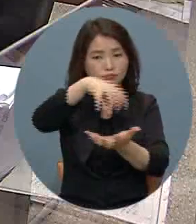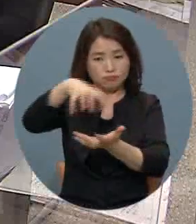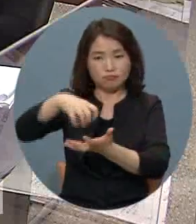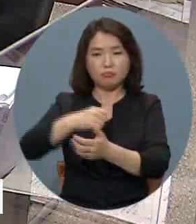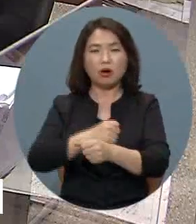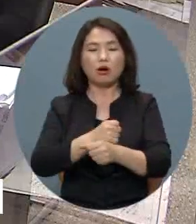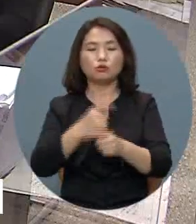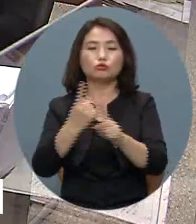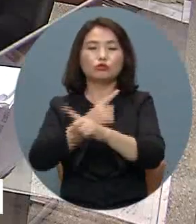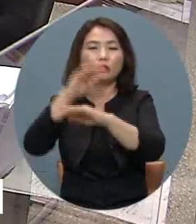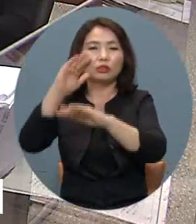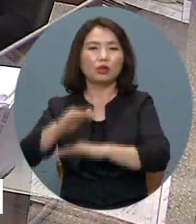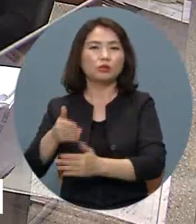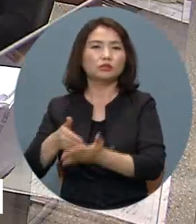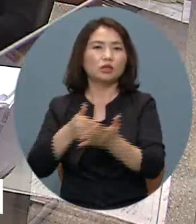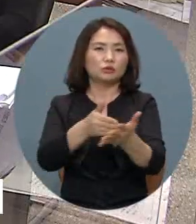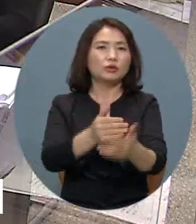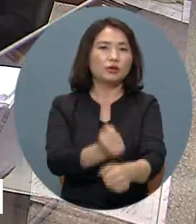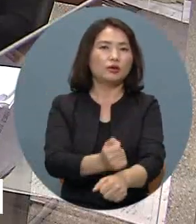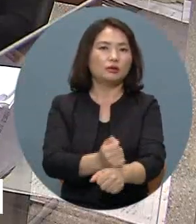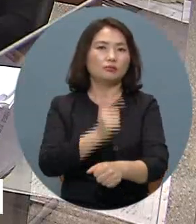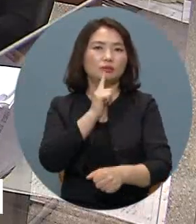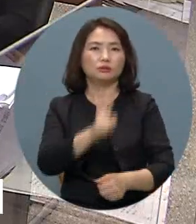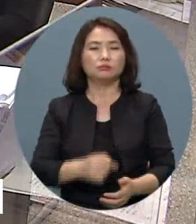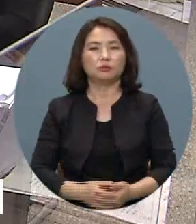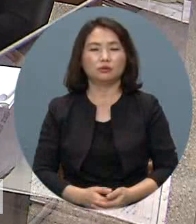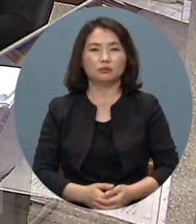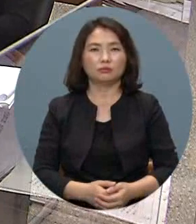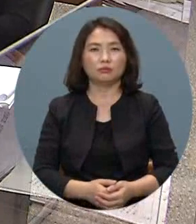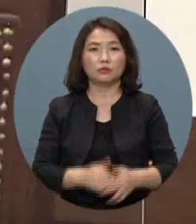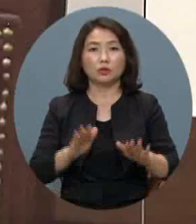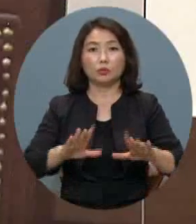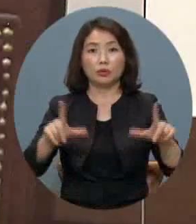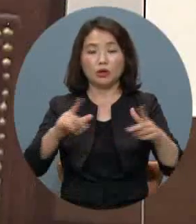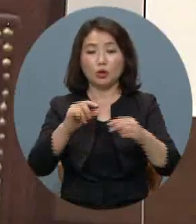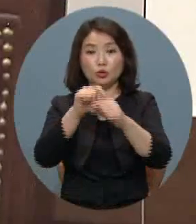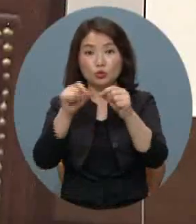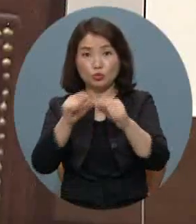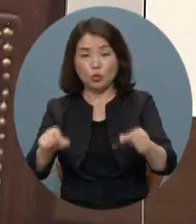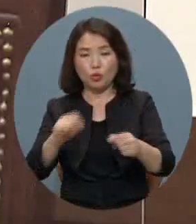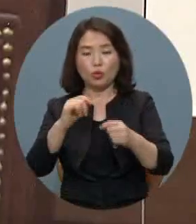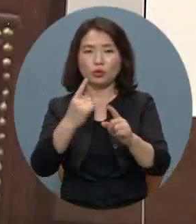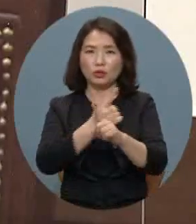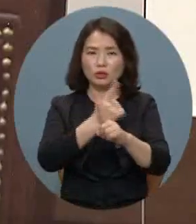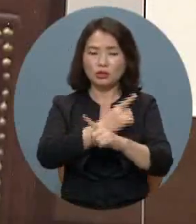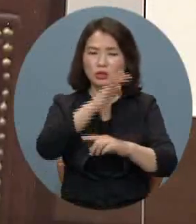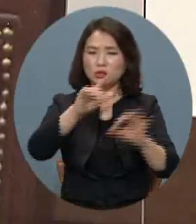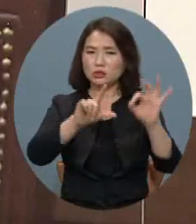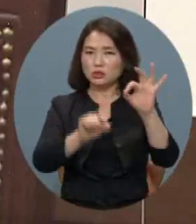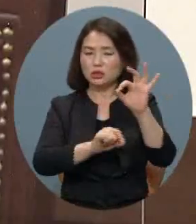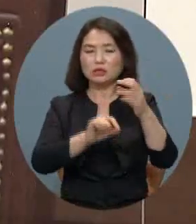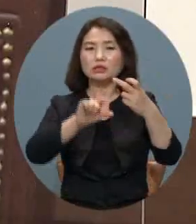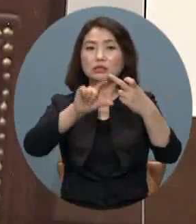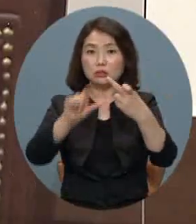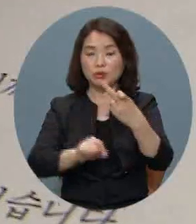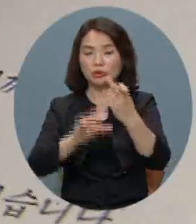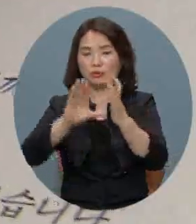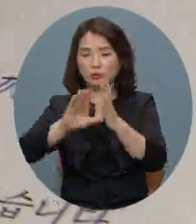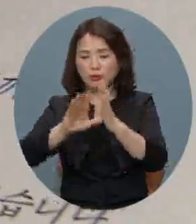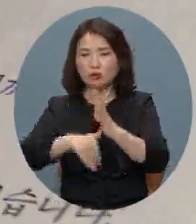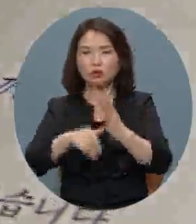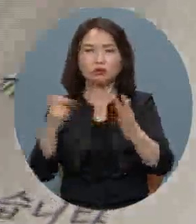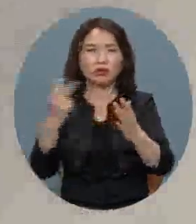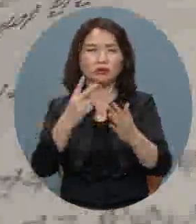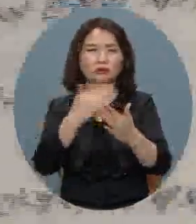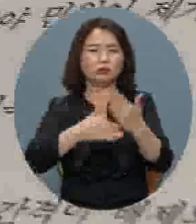반영해 수정안을 제출하겠다고 밝혔습니다. 이번에 유보된 조례 개정안은 오는 12월 정례회 때 상정될